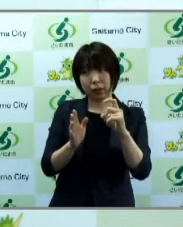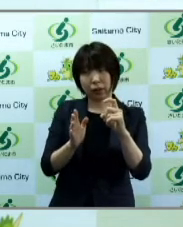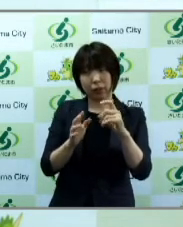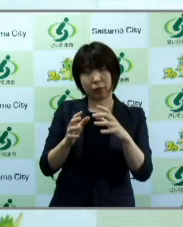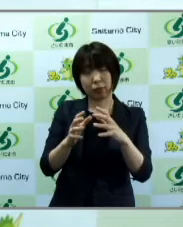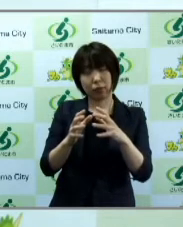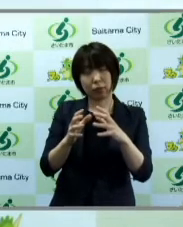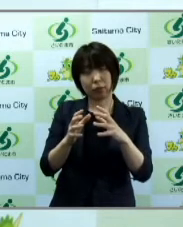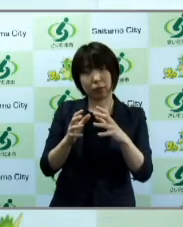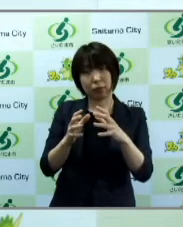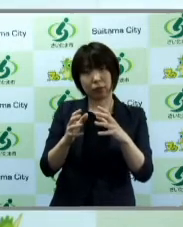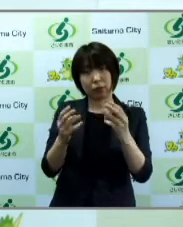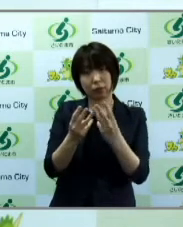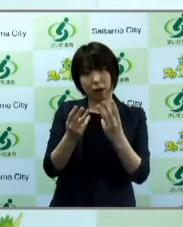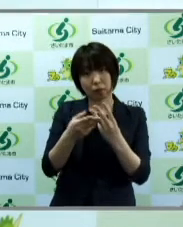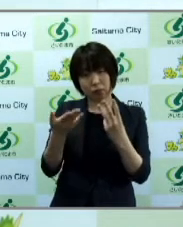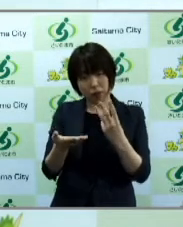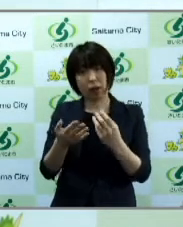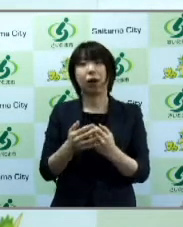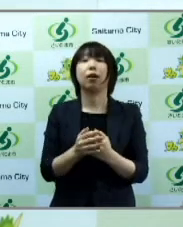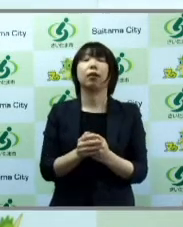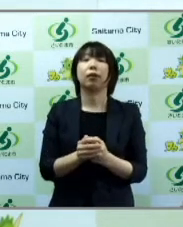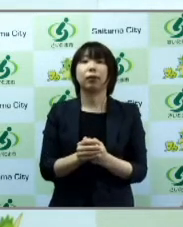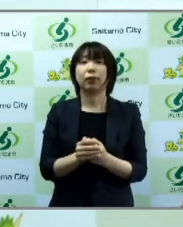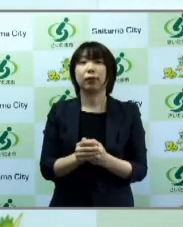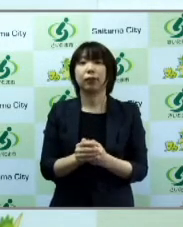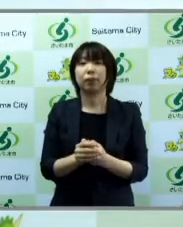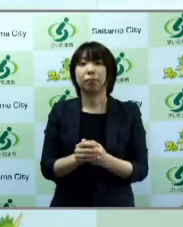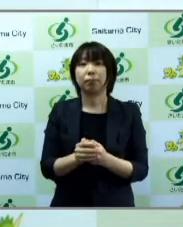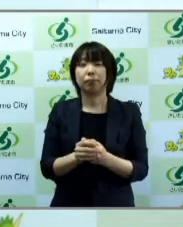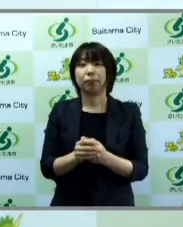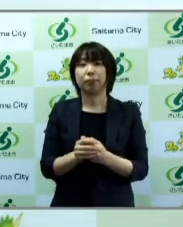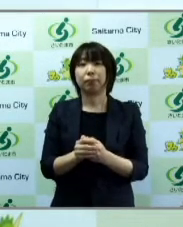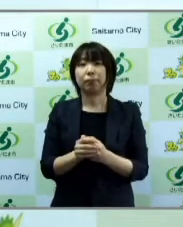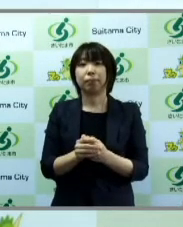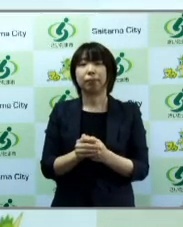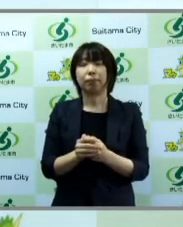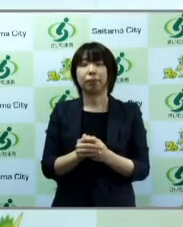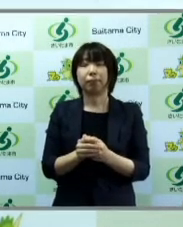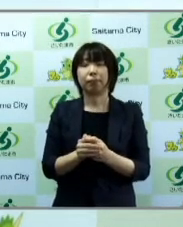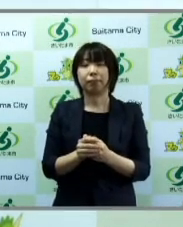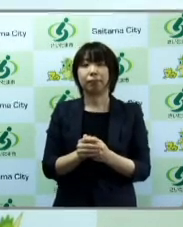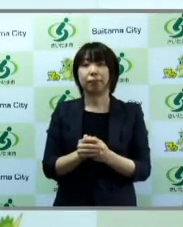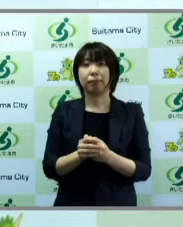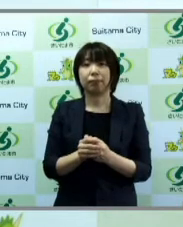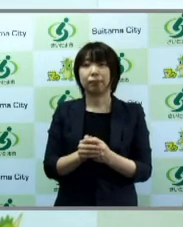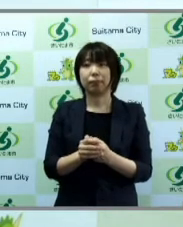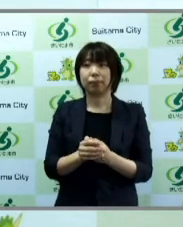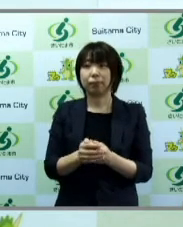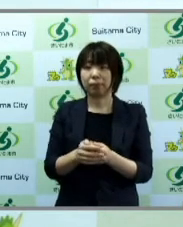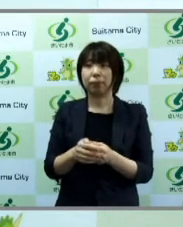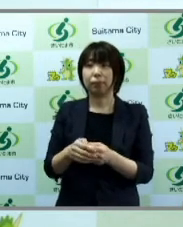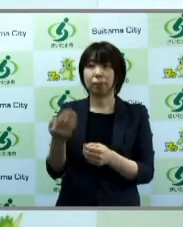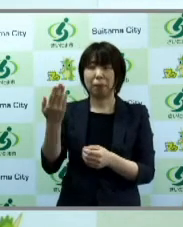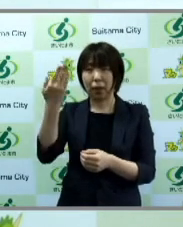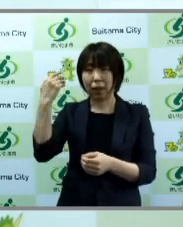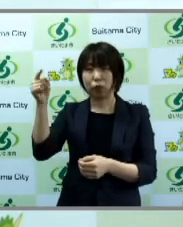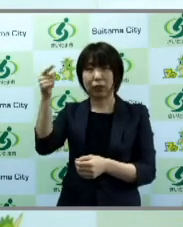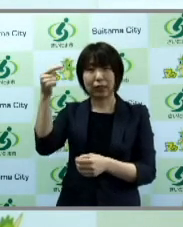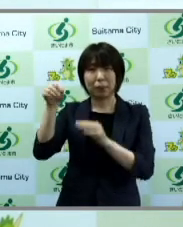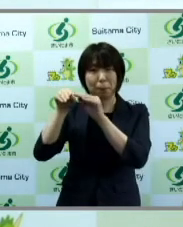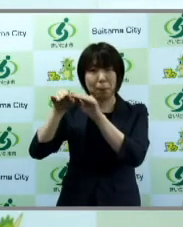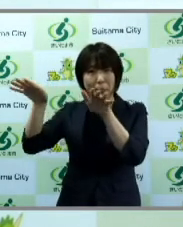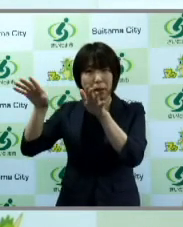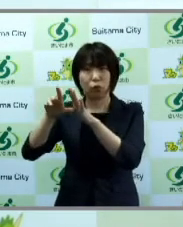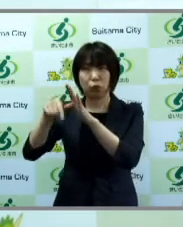その具体的にその、まあ反省、まあ、これまでの第一波の反省に基づいてあのチームを編